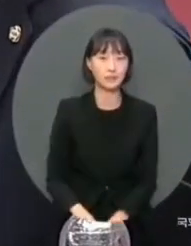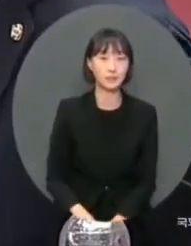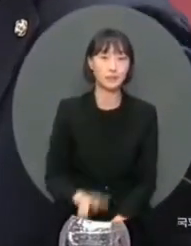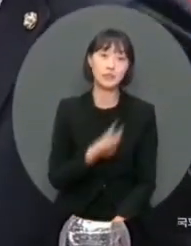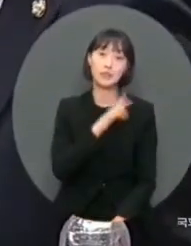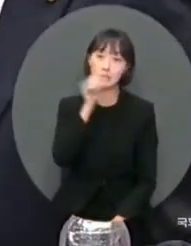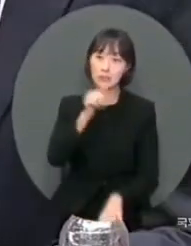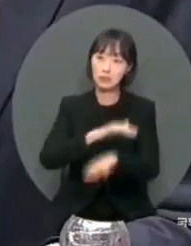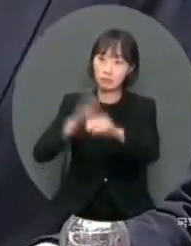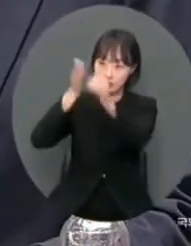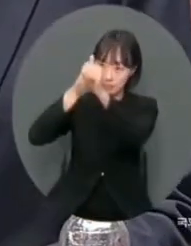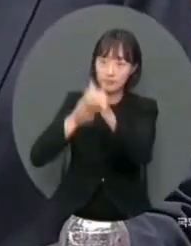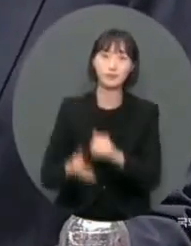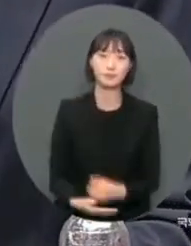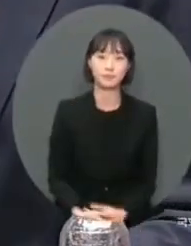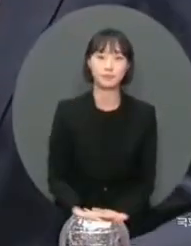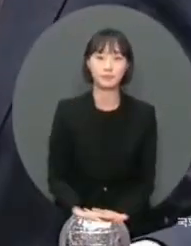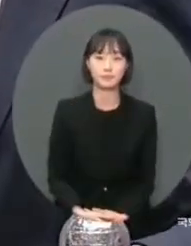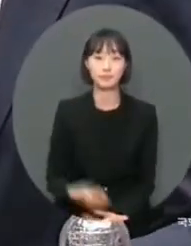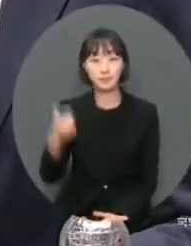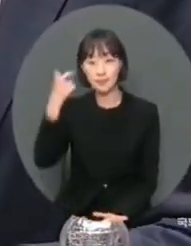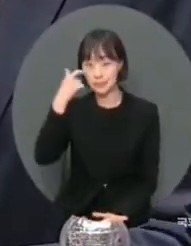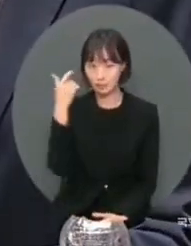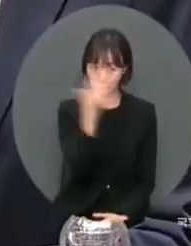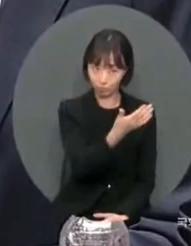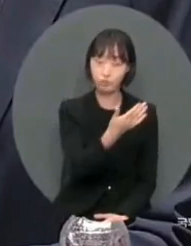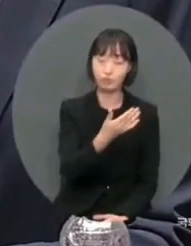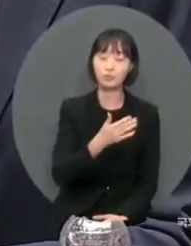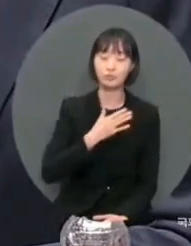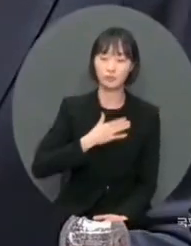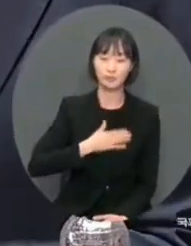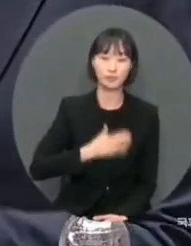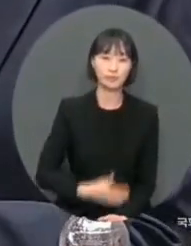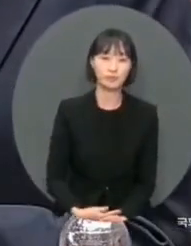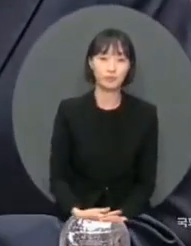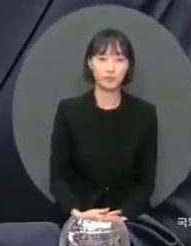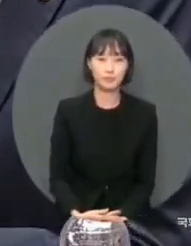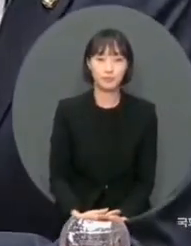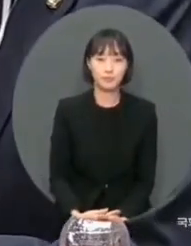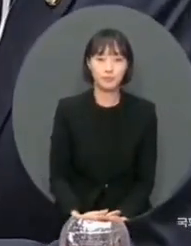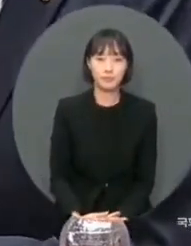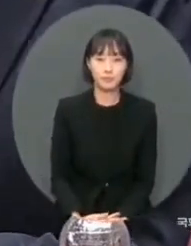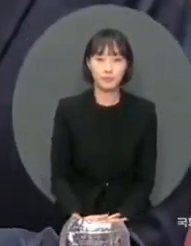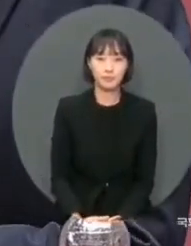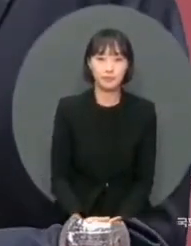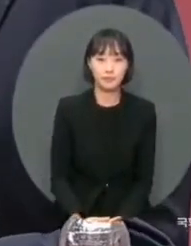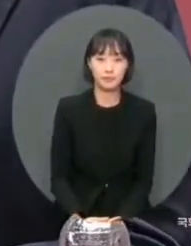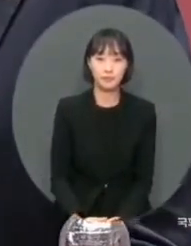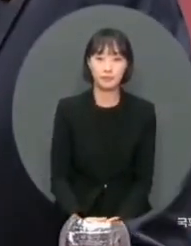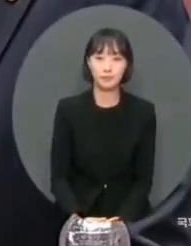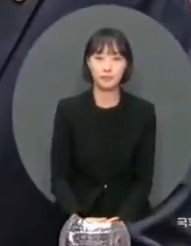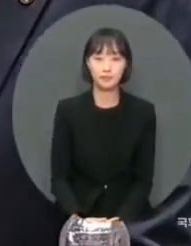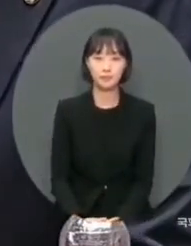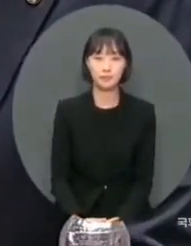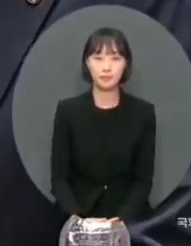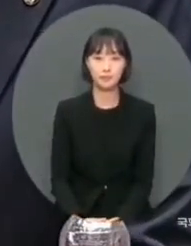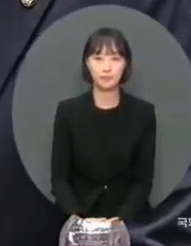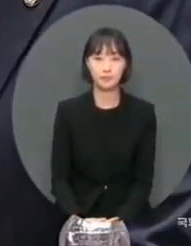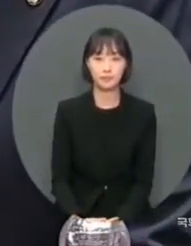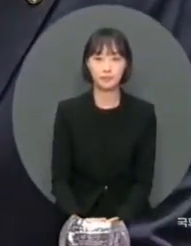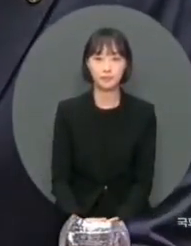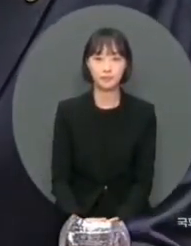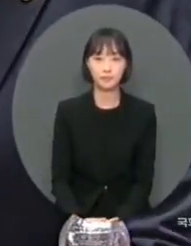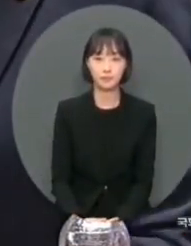진행해 주시면 좋겠습니다. 네, 질의해 주시기 바랍니다. 잘 알겠습니다. 네. 그 다음 거 보겠습니다.